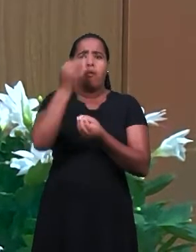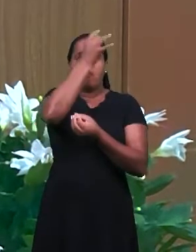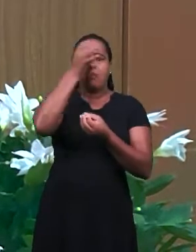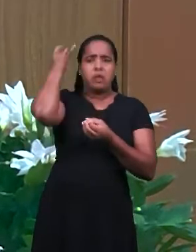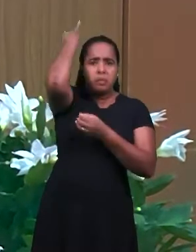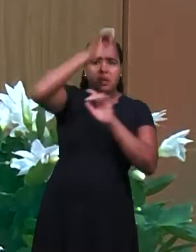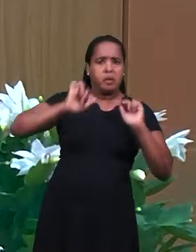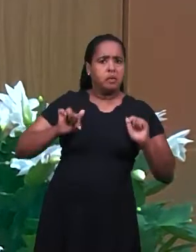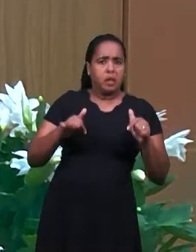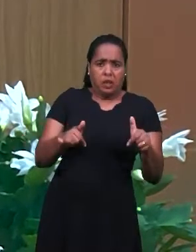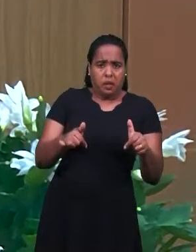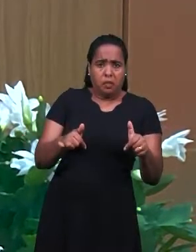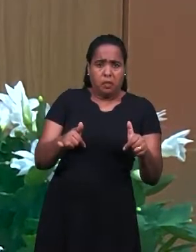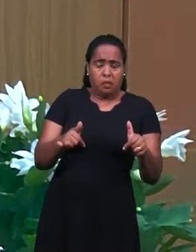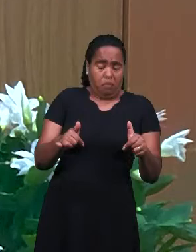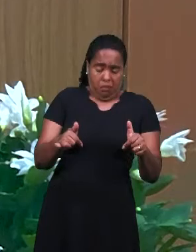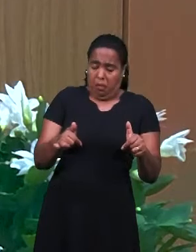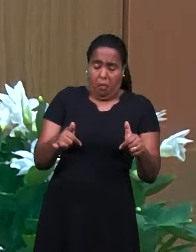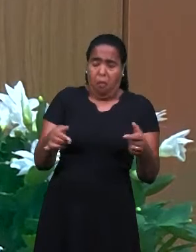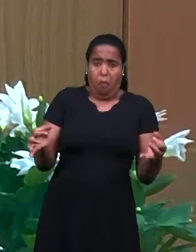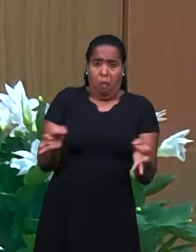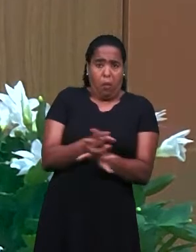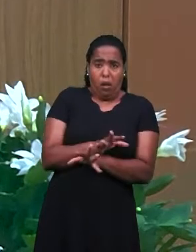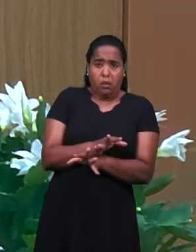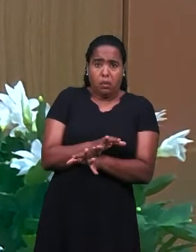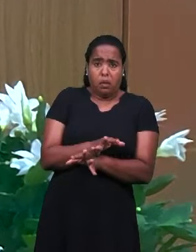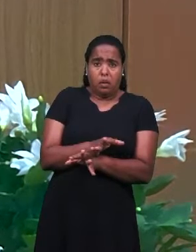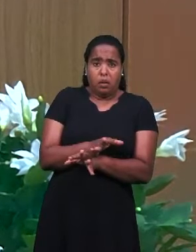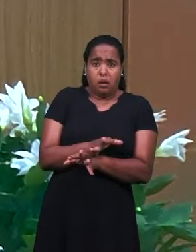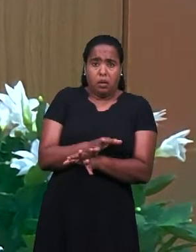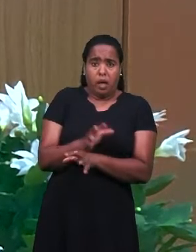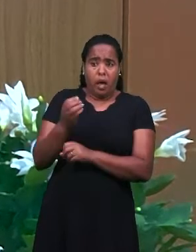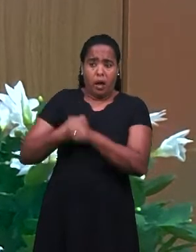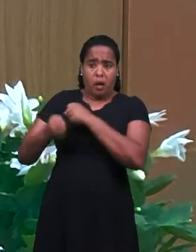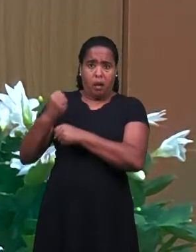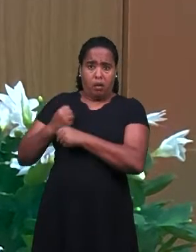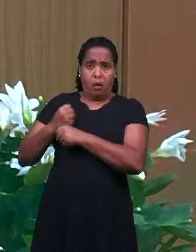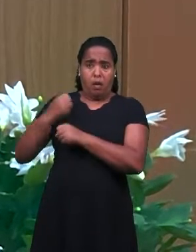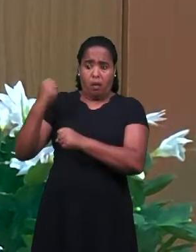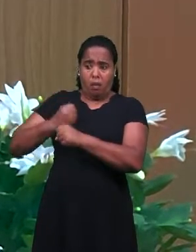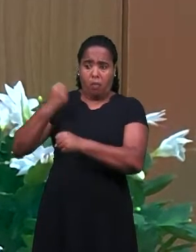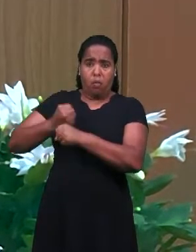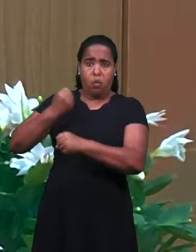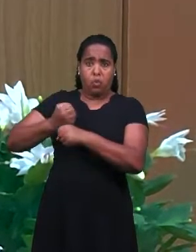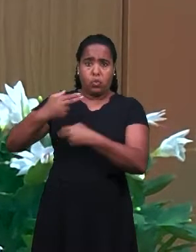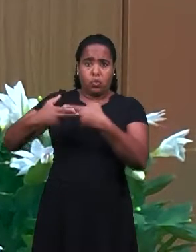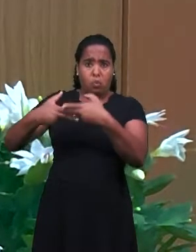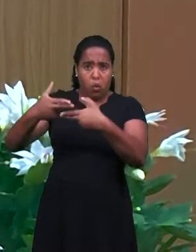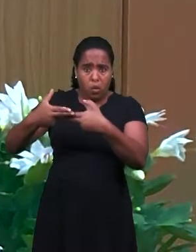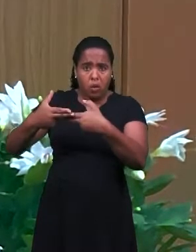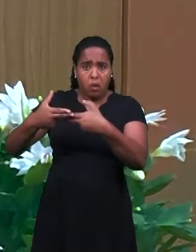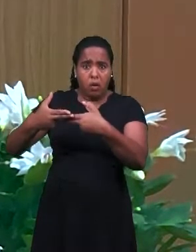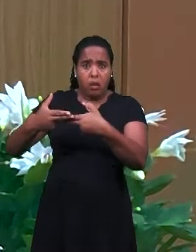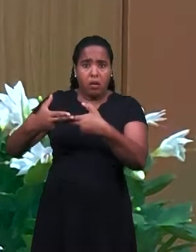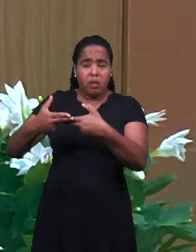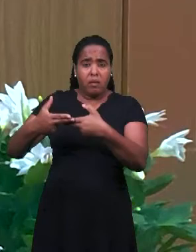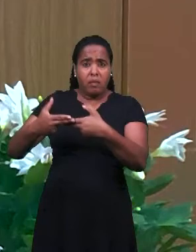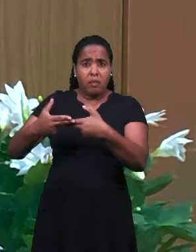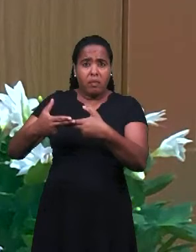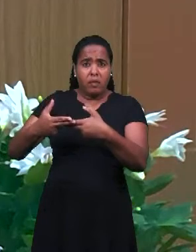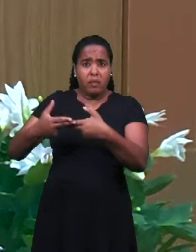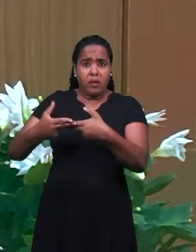совершает, Он уже дал нам восстановление стен. Борьба наша была за это.